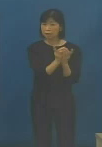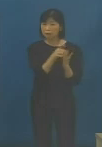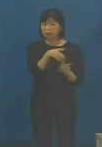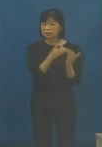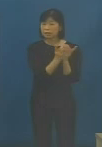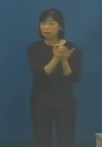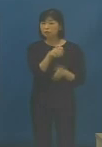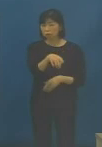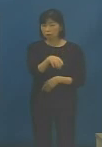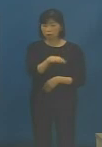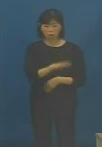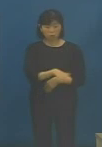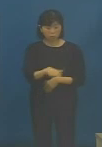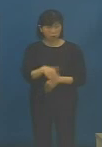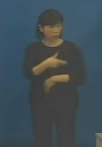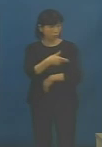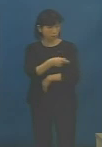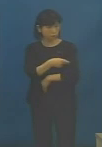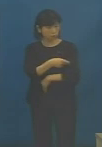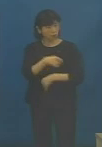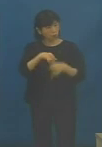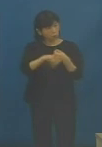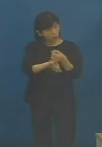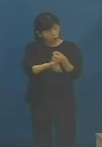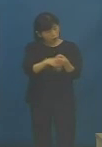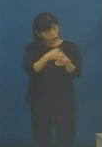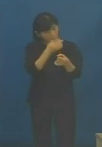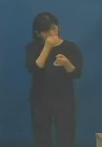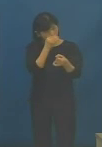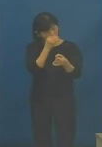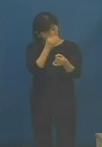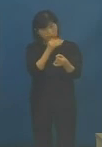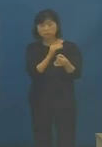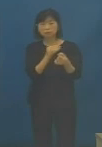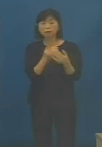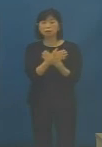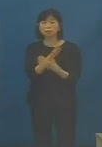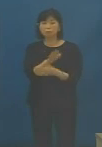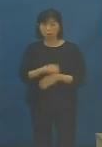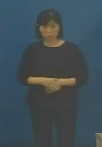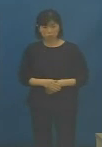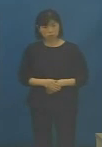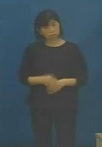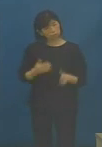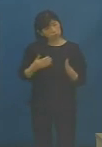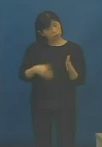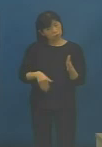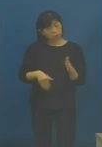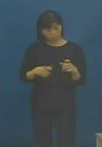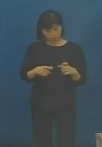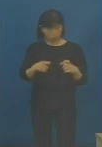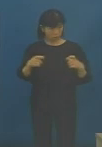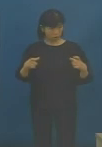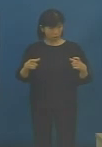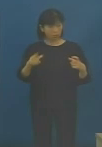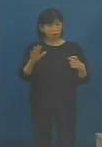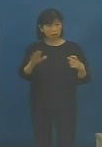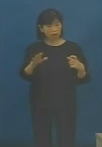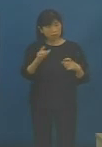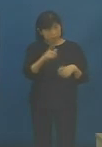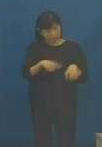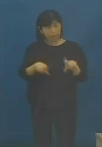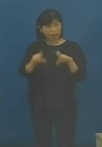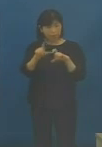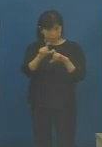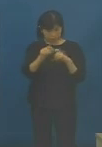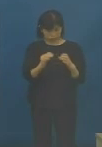がほぼ予約が満杯になったもの、途中でこれ、枠を引き上げたりしましたが、これをさらに増強しま